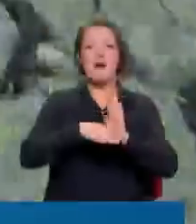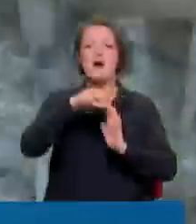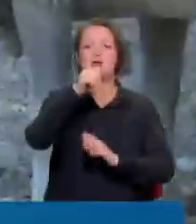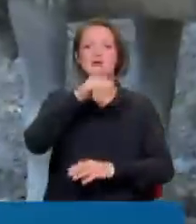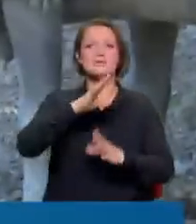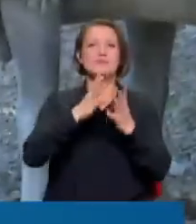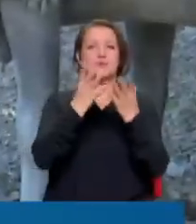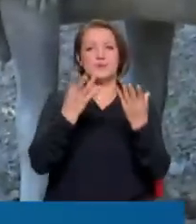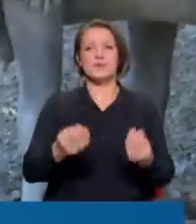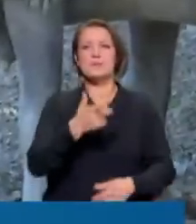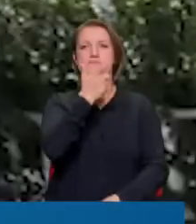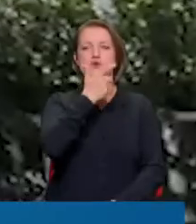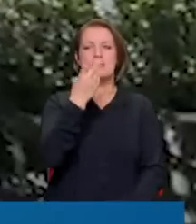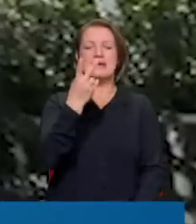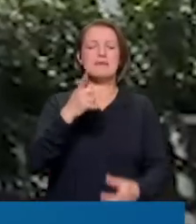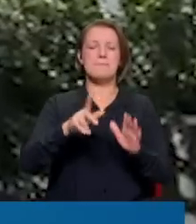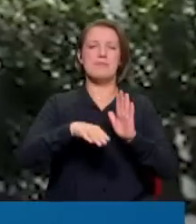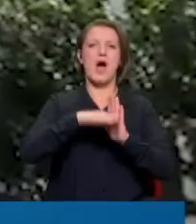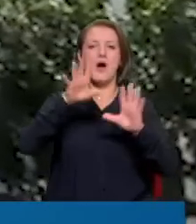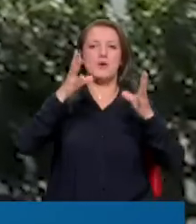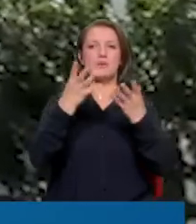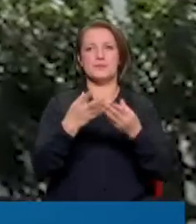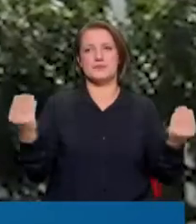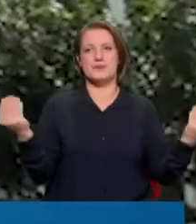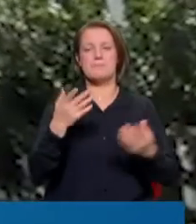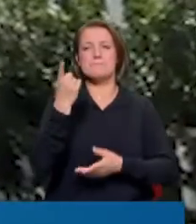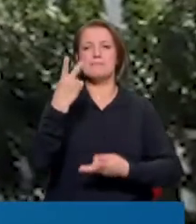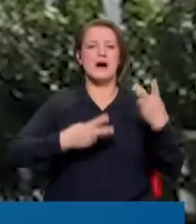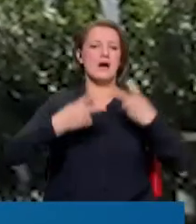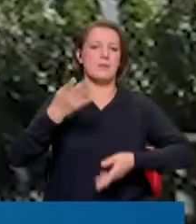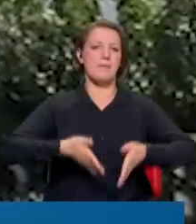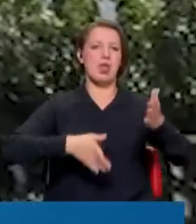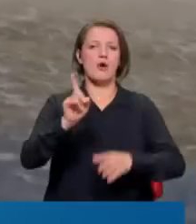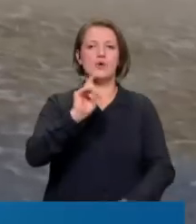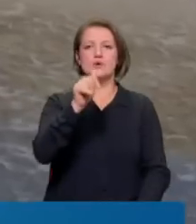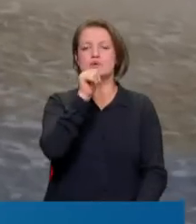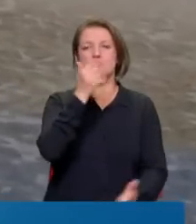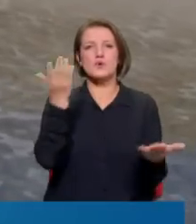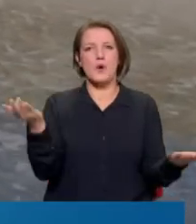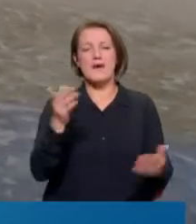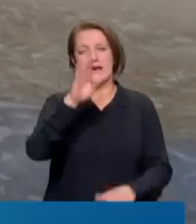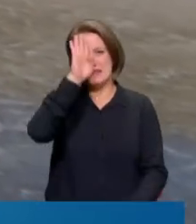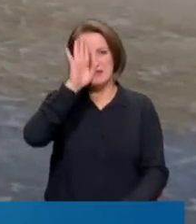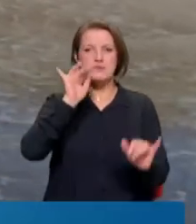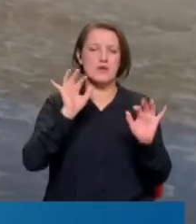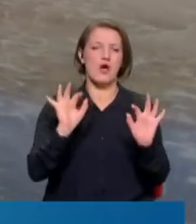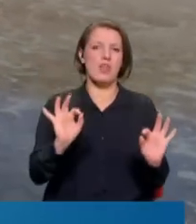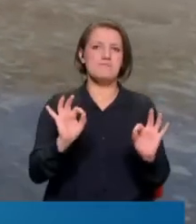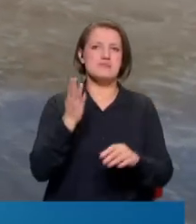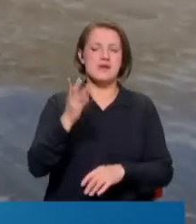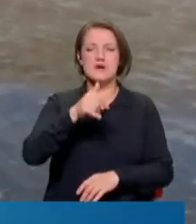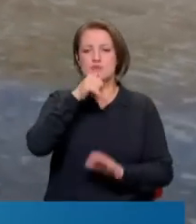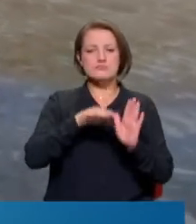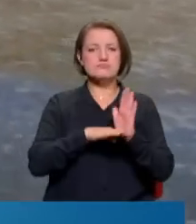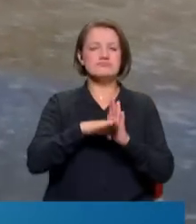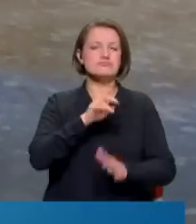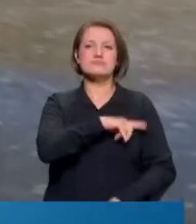tükeniyor Bodrum'da iki baraj kurudu bazı mahallelere 10 gündür su verilemiyor İstanbul'da İsa durum kritik barajlardaki